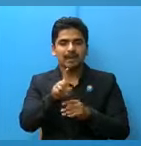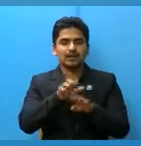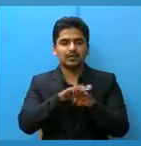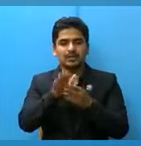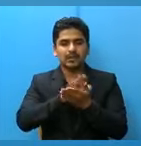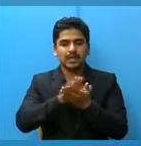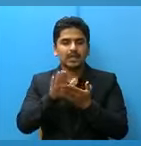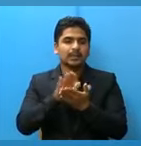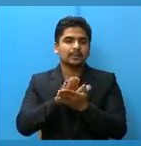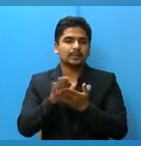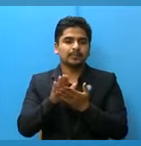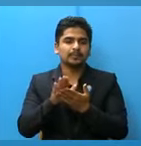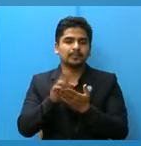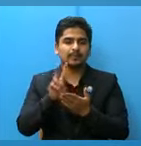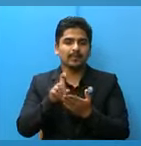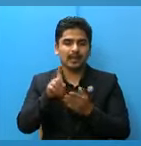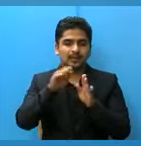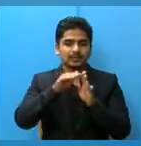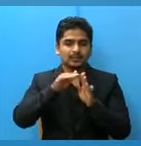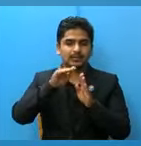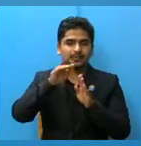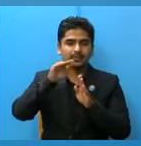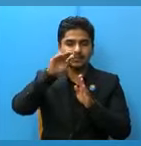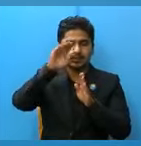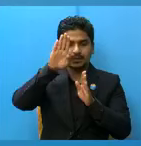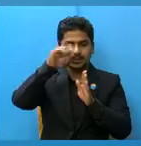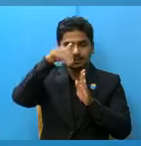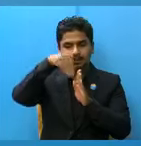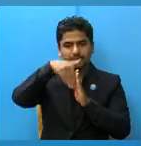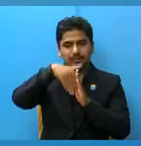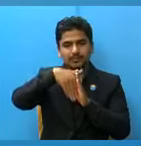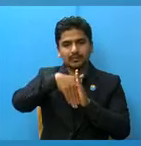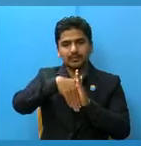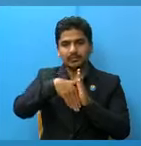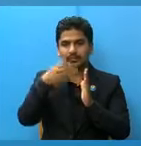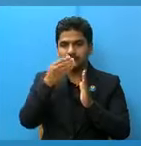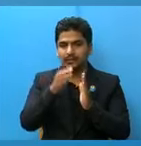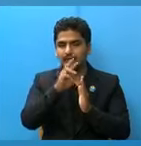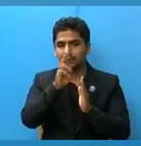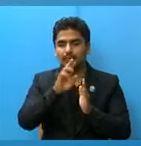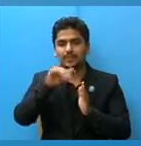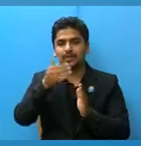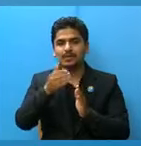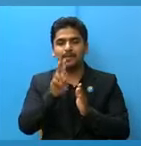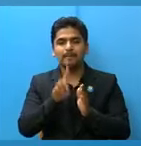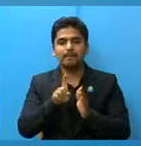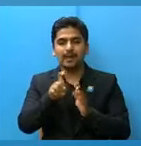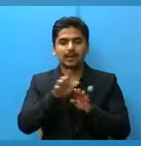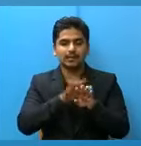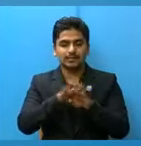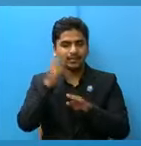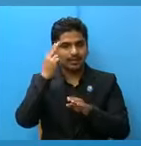विस्तारे वाइरसको पीक लेवल बढ़ा गटने धाल चाहिए त्यों पच्छी चाहिए वाइरस